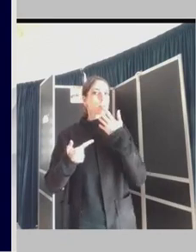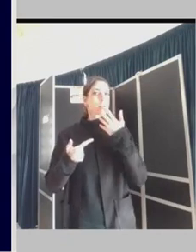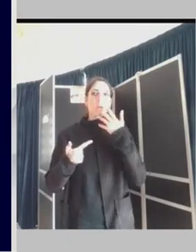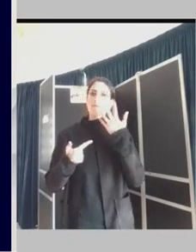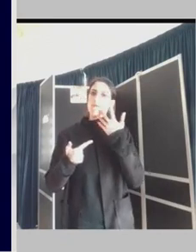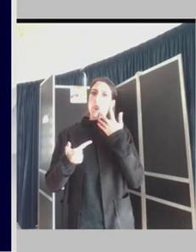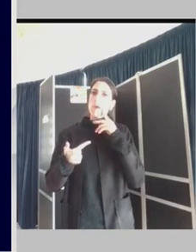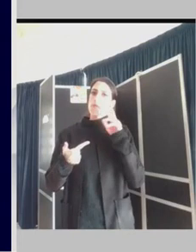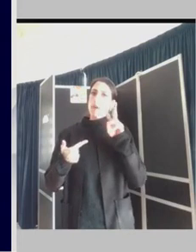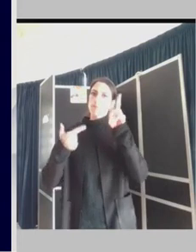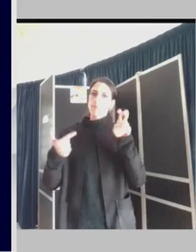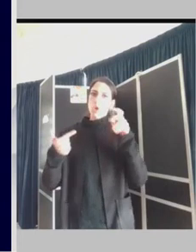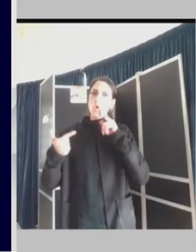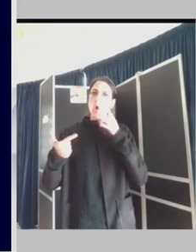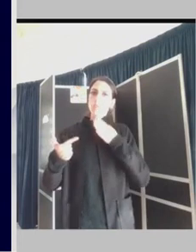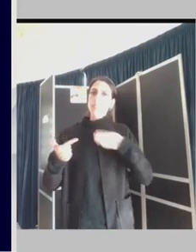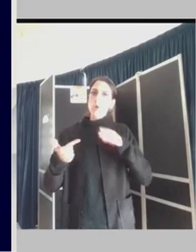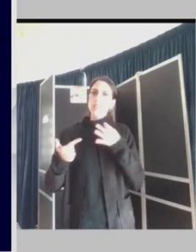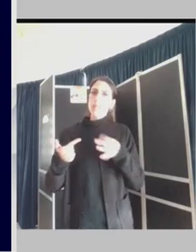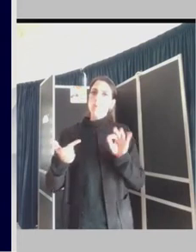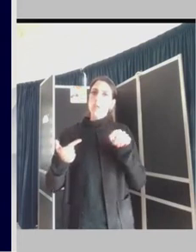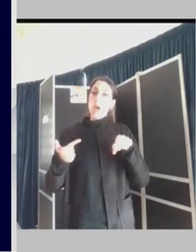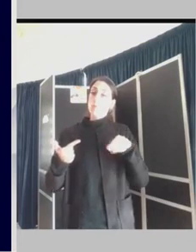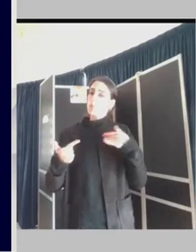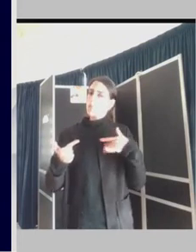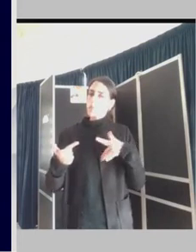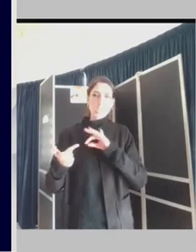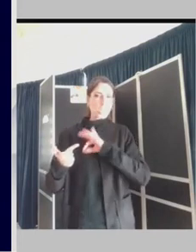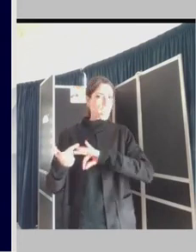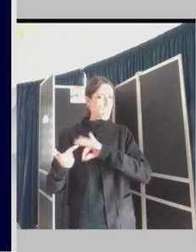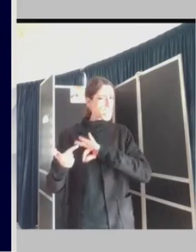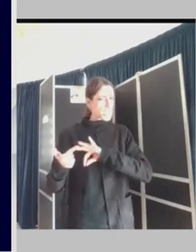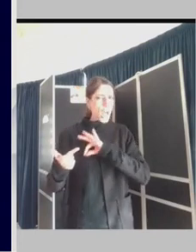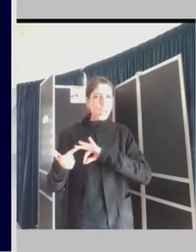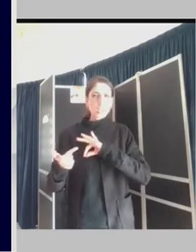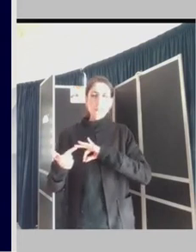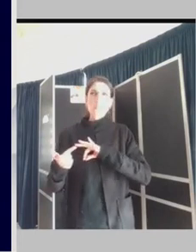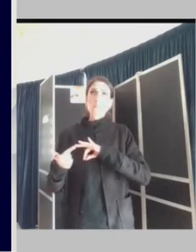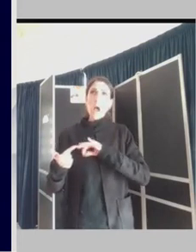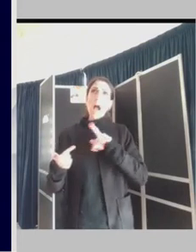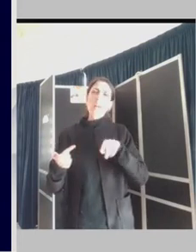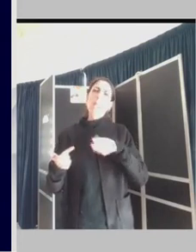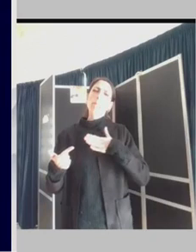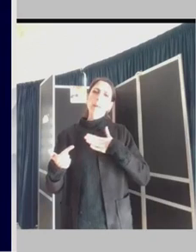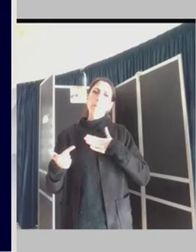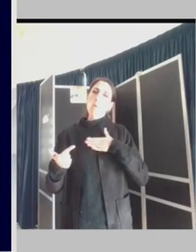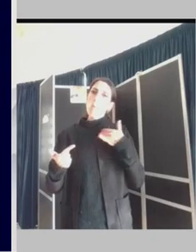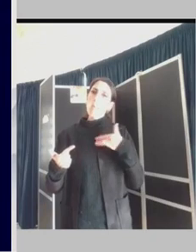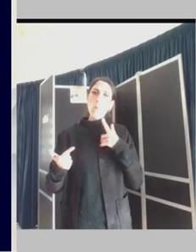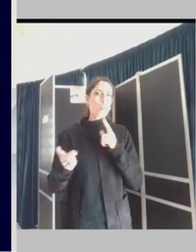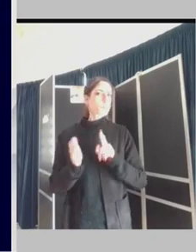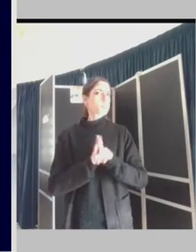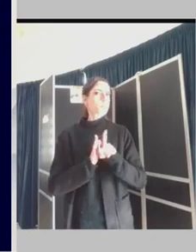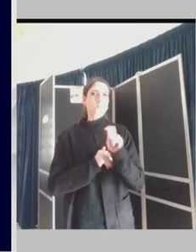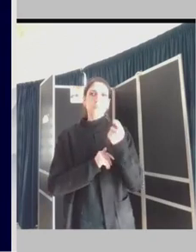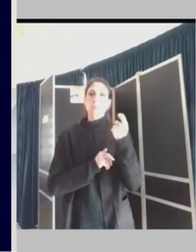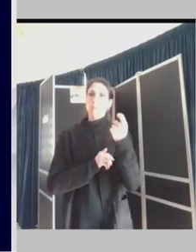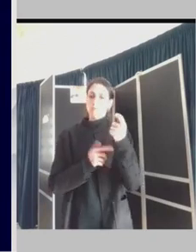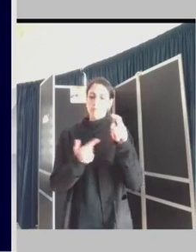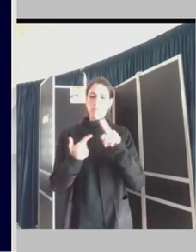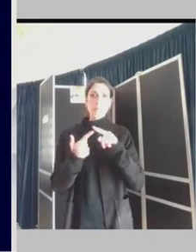questo consiglio straordinario molto molto interessante e anche molto, a mio avviso, produttivo. I